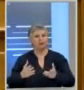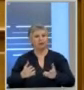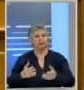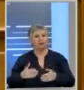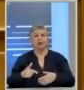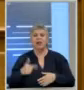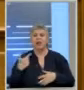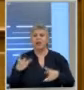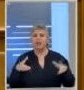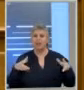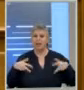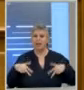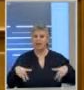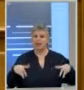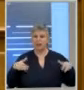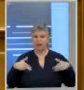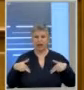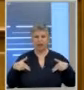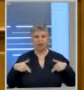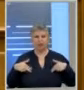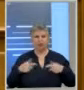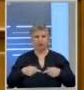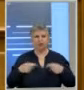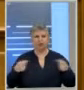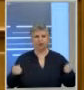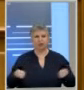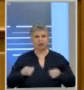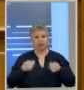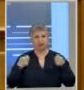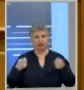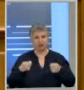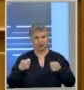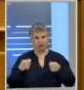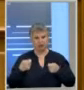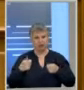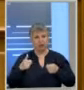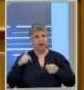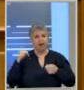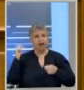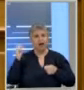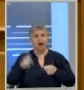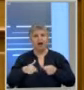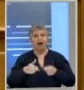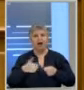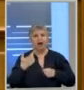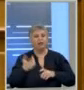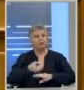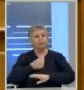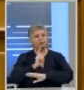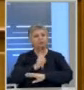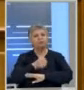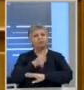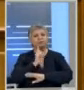του κράτους, απειλώντας τους πολιτικούς σας αντιπάλους.